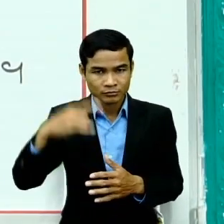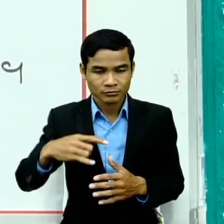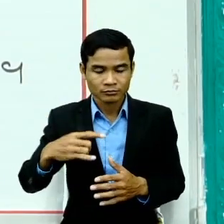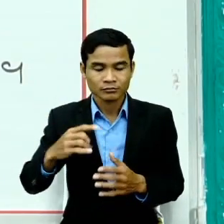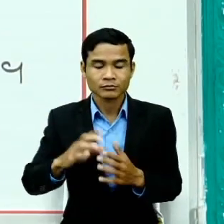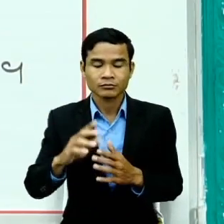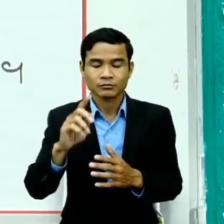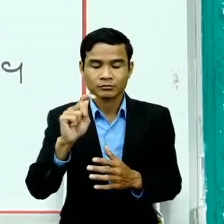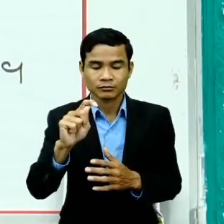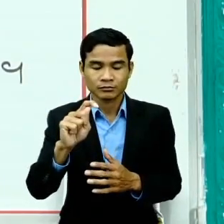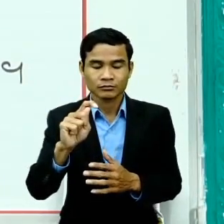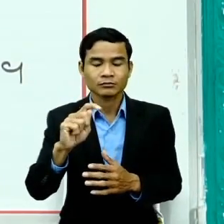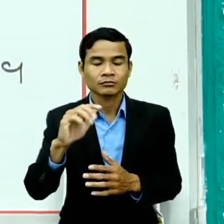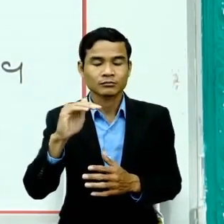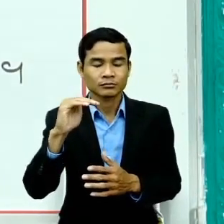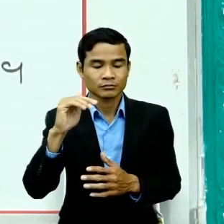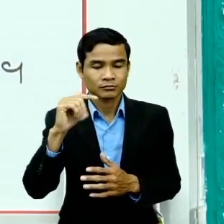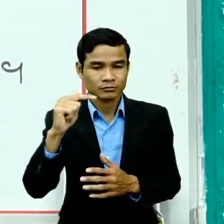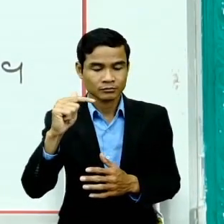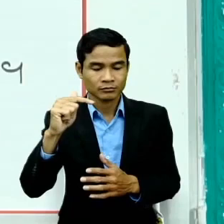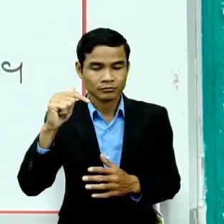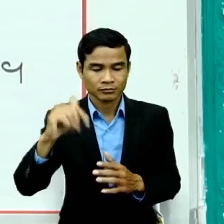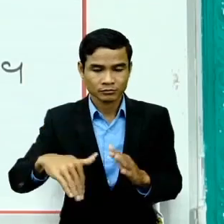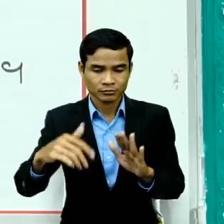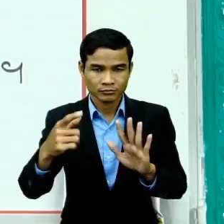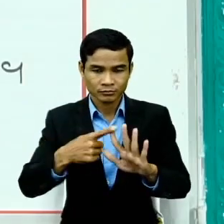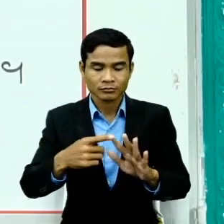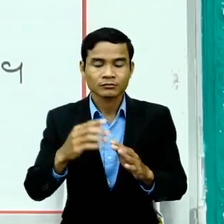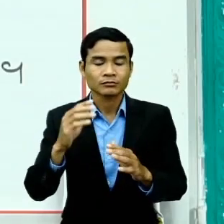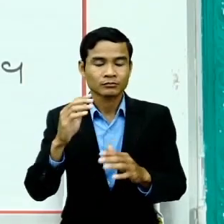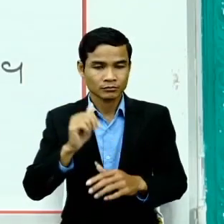sấy mà cha chầm cà